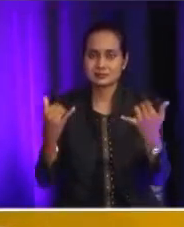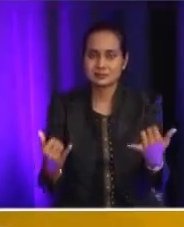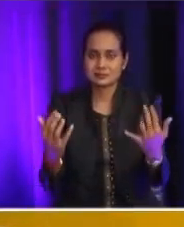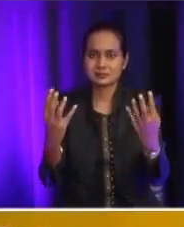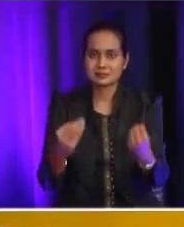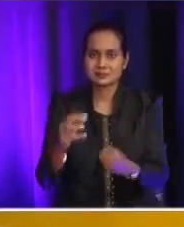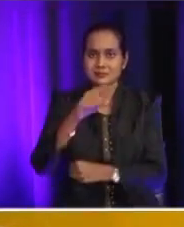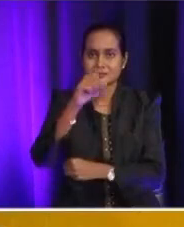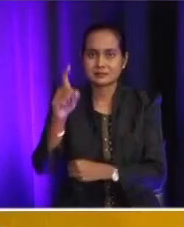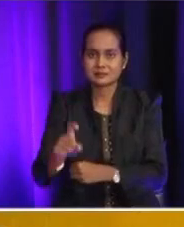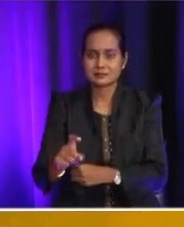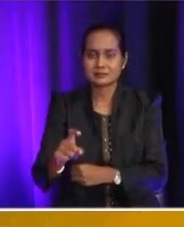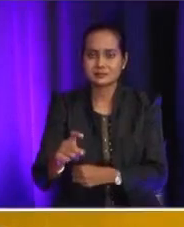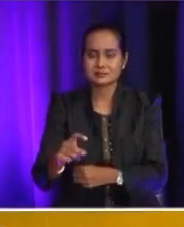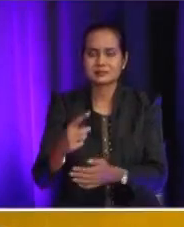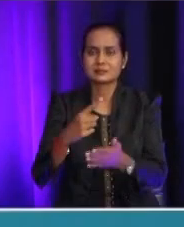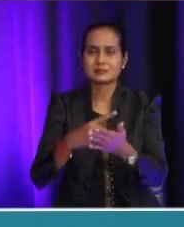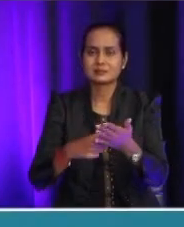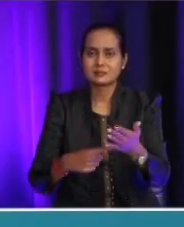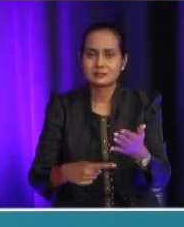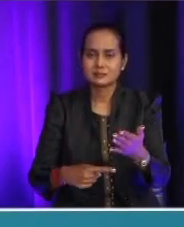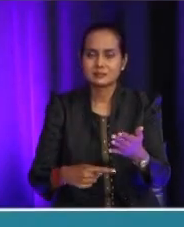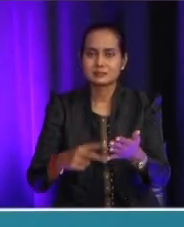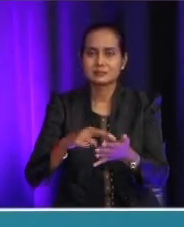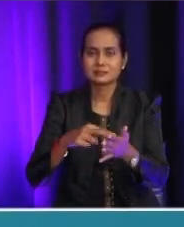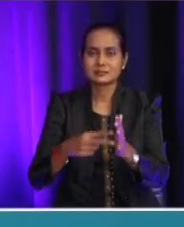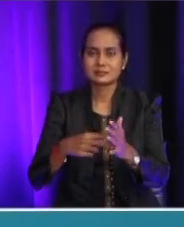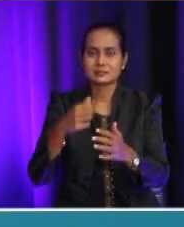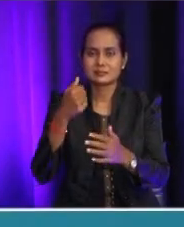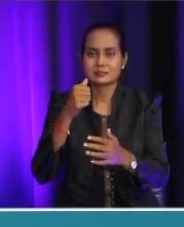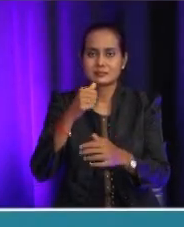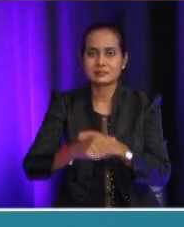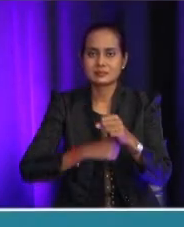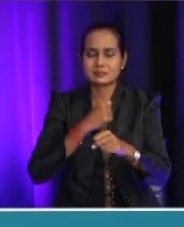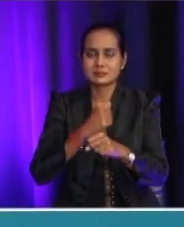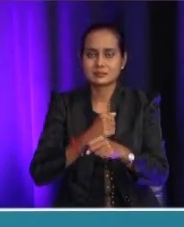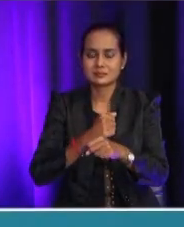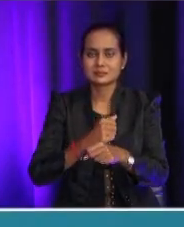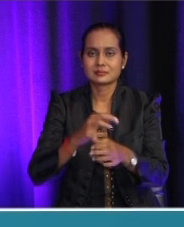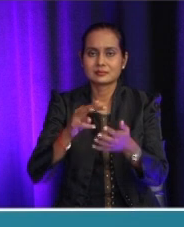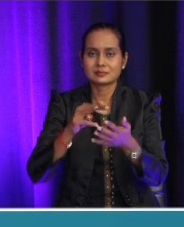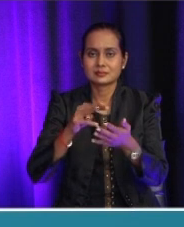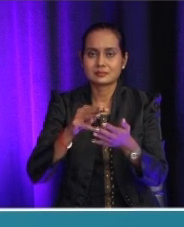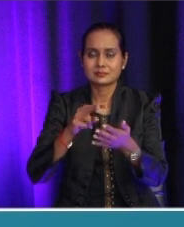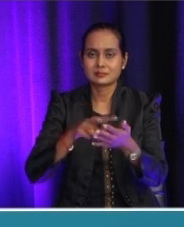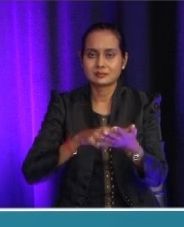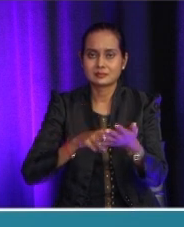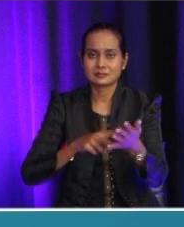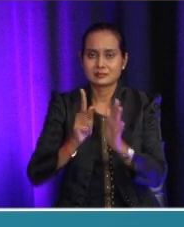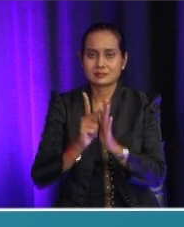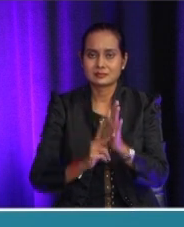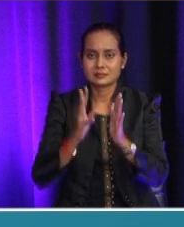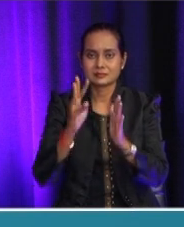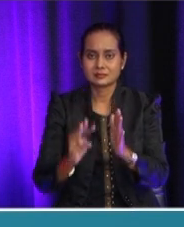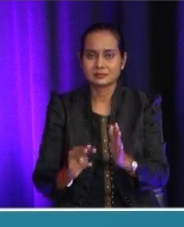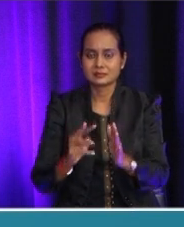murid kita ni, apakah dia dekat membaca kebangsaan? Lebih orang kata dia punya lebih terperinci.